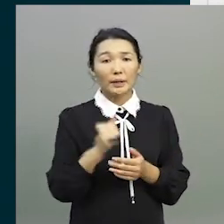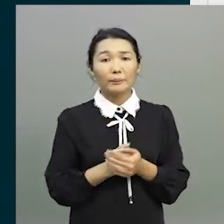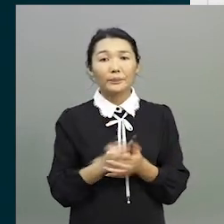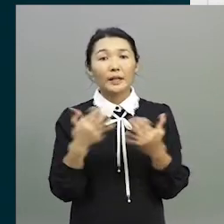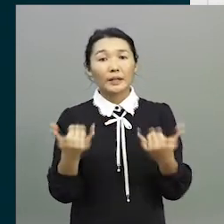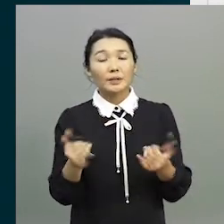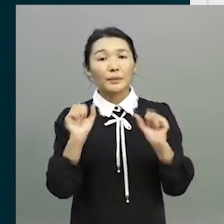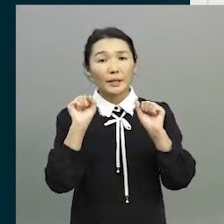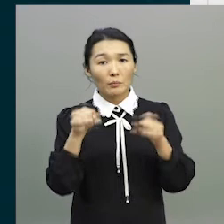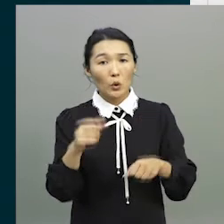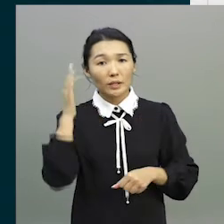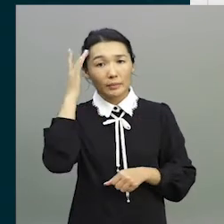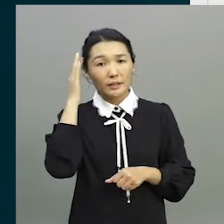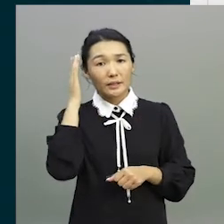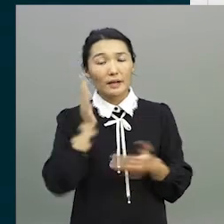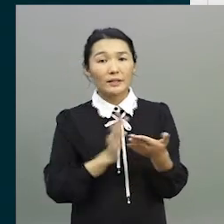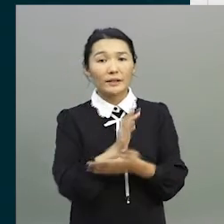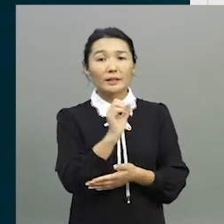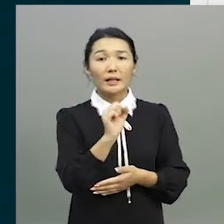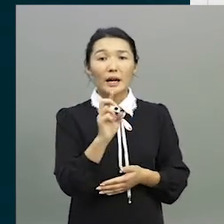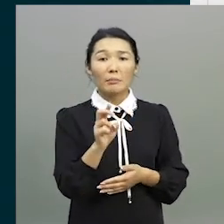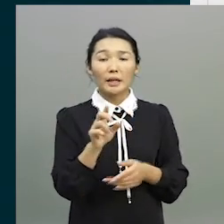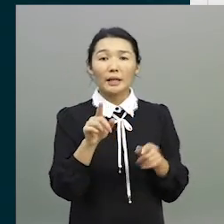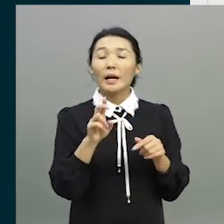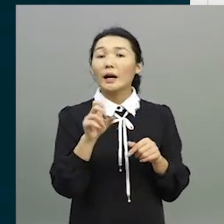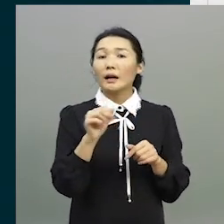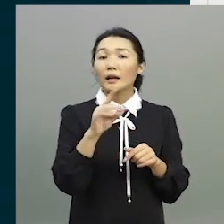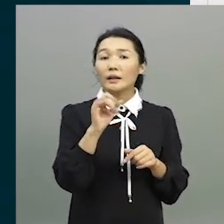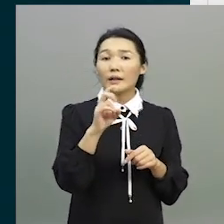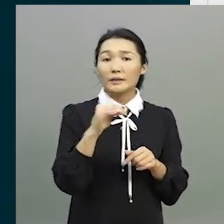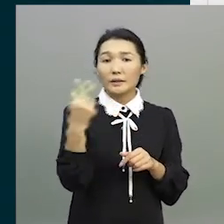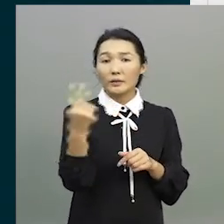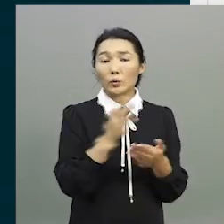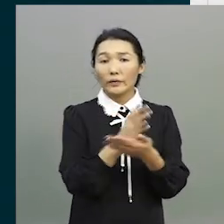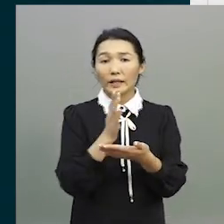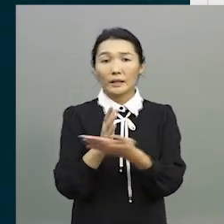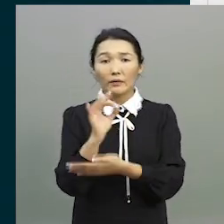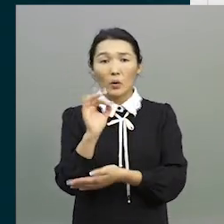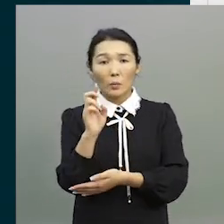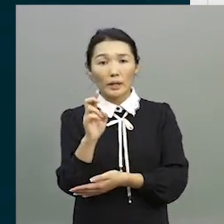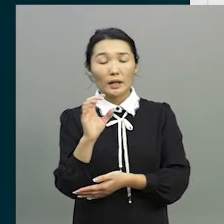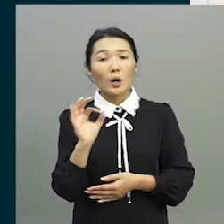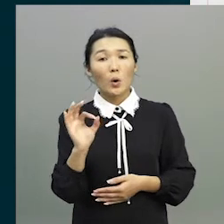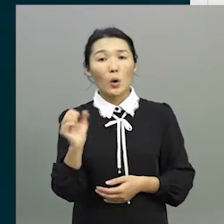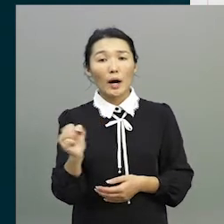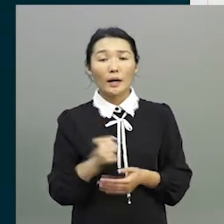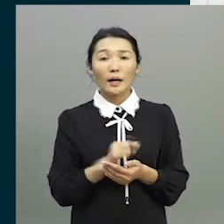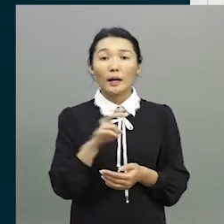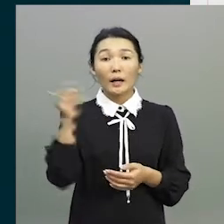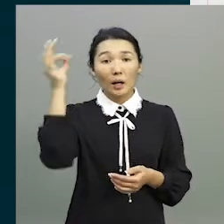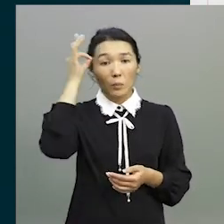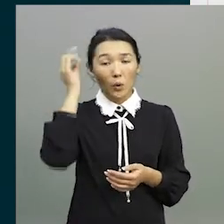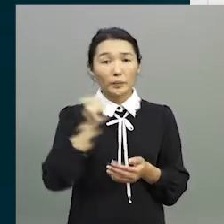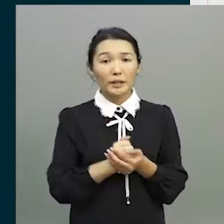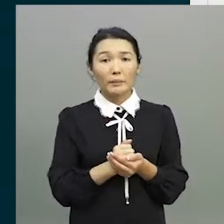можно представить вектор a b как разное двух векторов о б ы о а как мы помним при